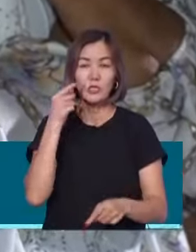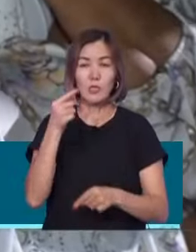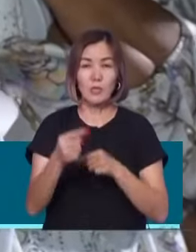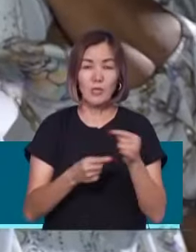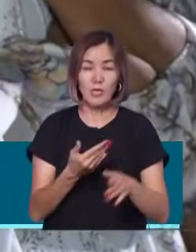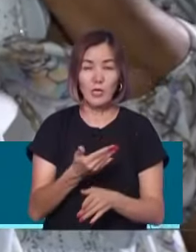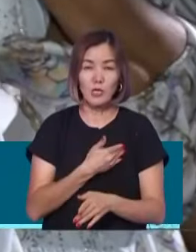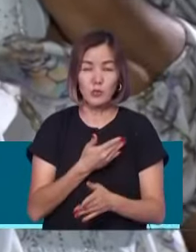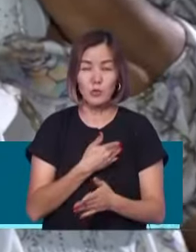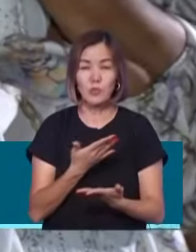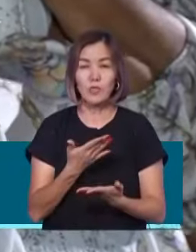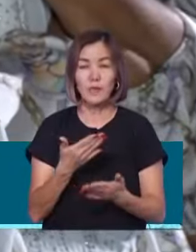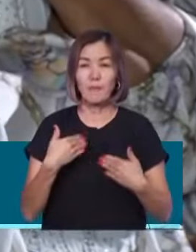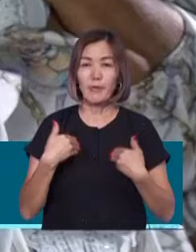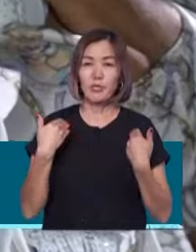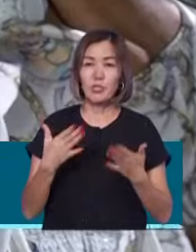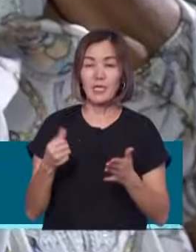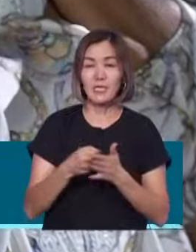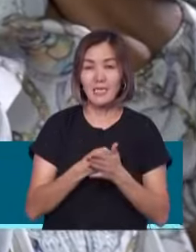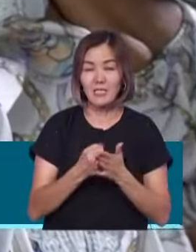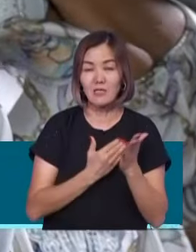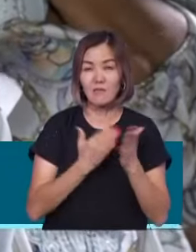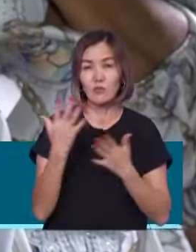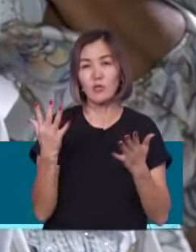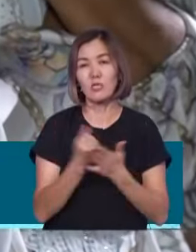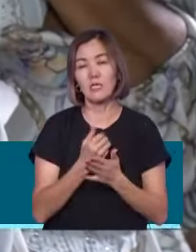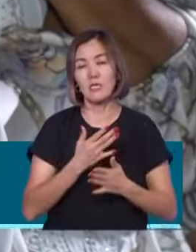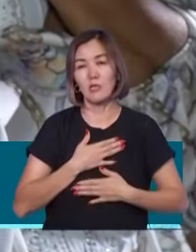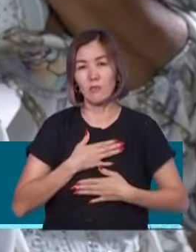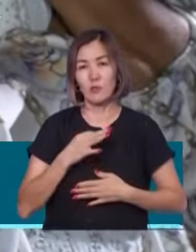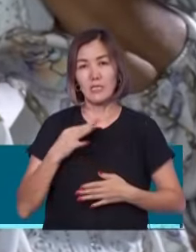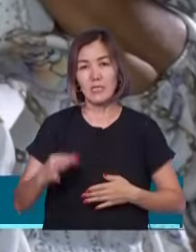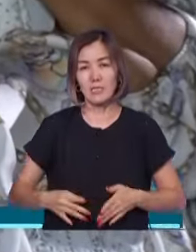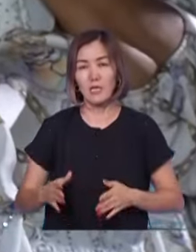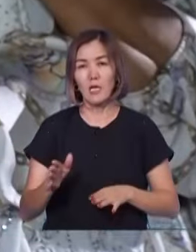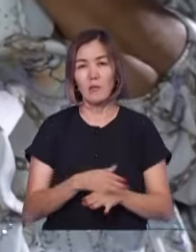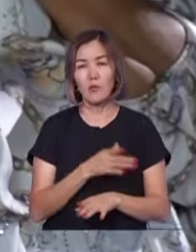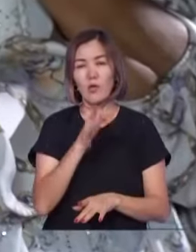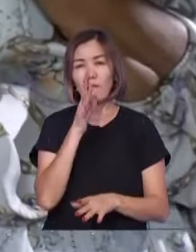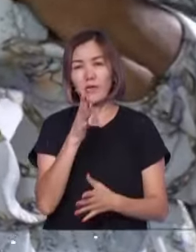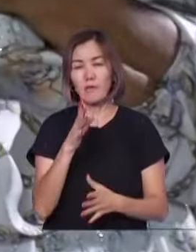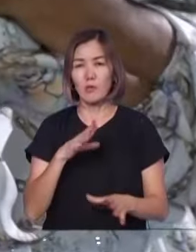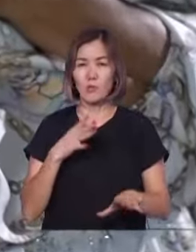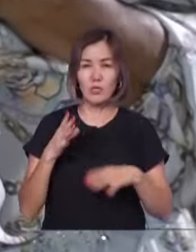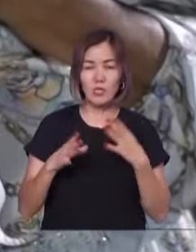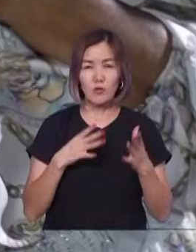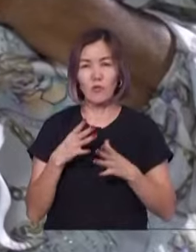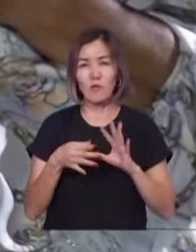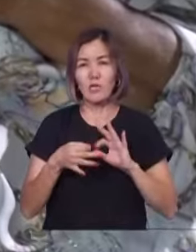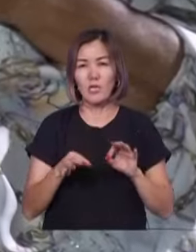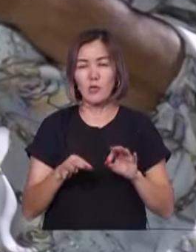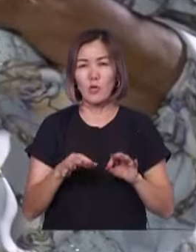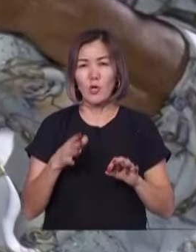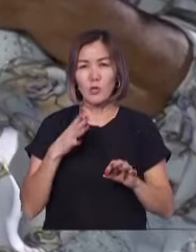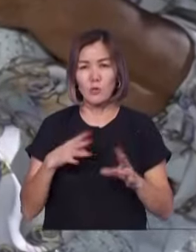Я хочу пожелать подрастающему поколению достичь таких же высот как и мой сын это требует много времени тренировок и усилий Также хочу выразить